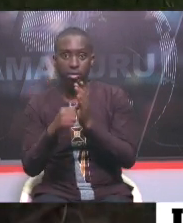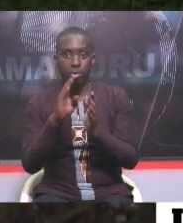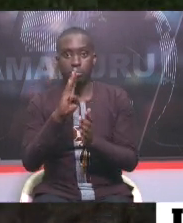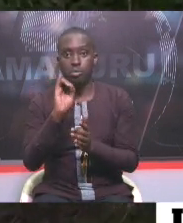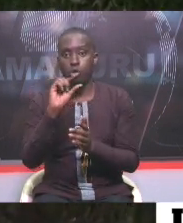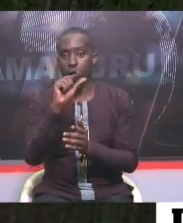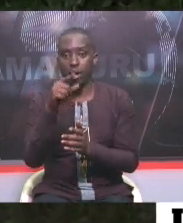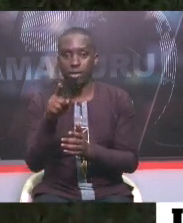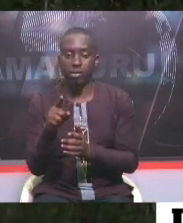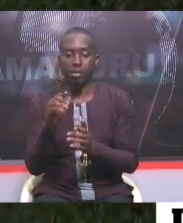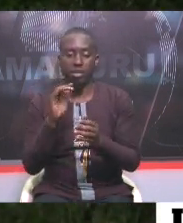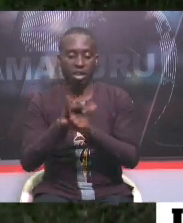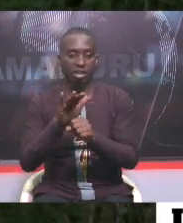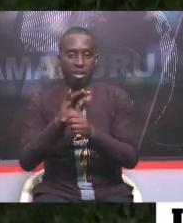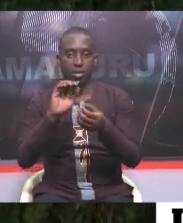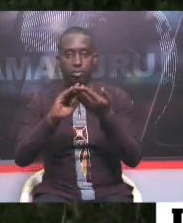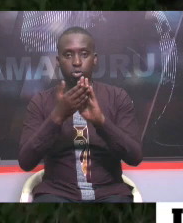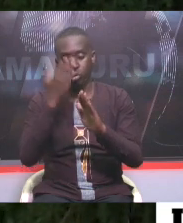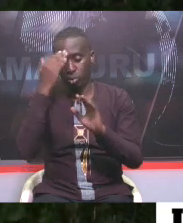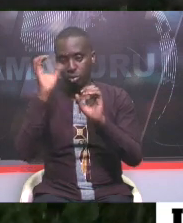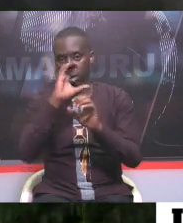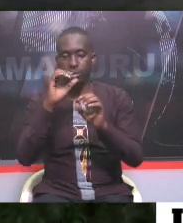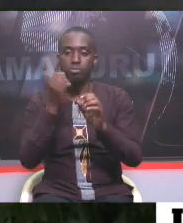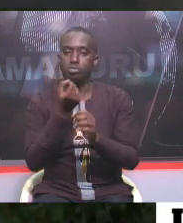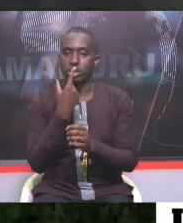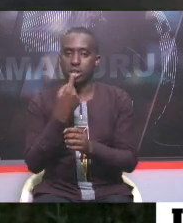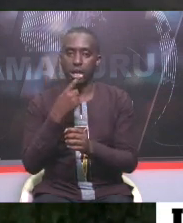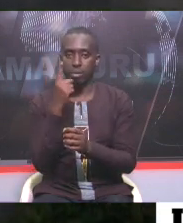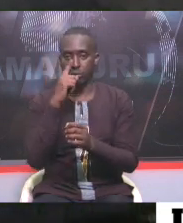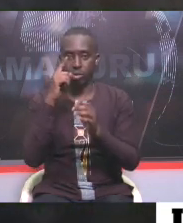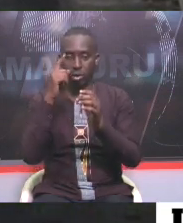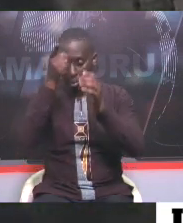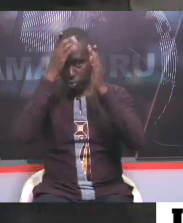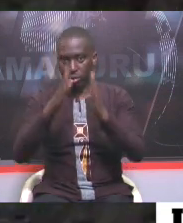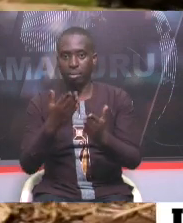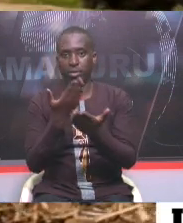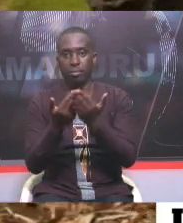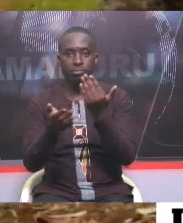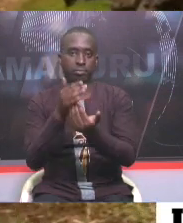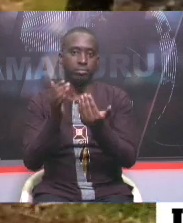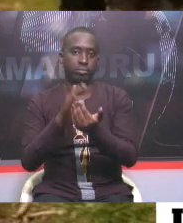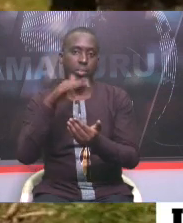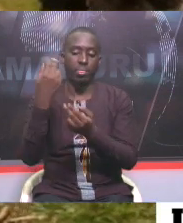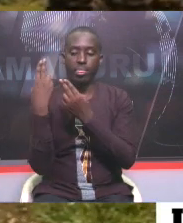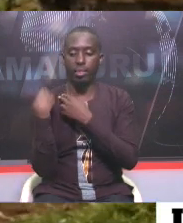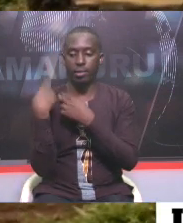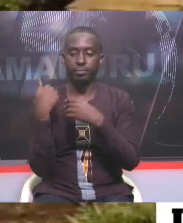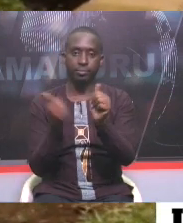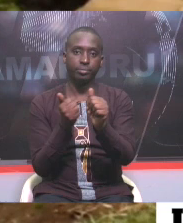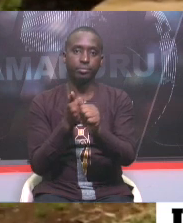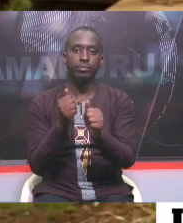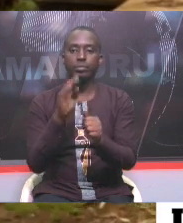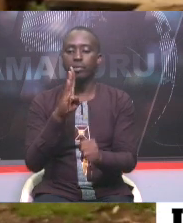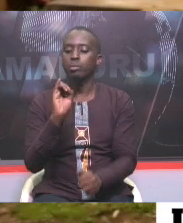cyane cyane muri iyi midugudu kugira ngo bishakirwe umuti kandi ngo abaturage bagakangurirwa kuzifata neza. Nyuma y'uko inshingano zo gukurikirana gahunda